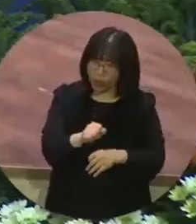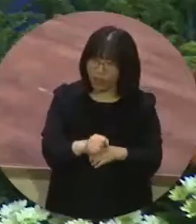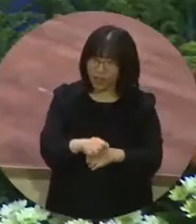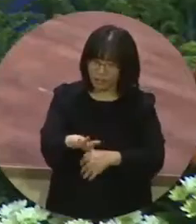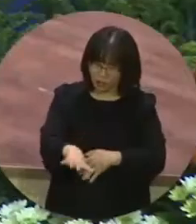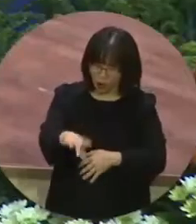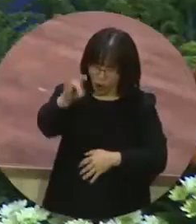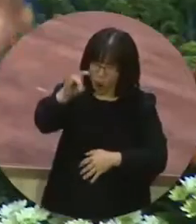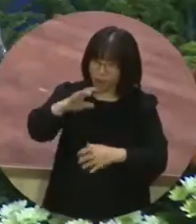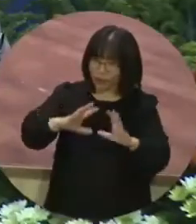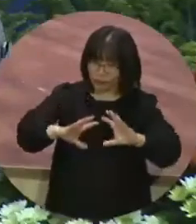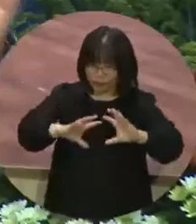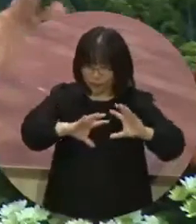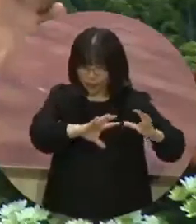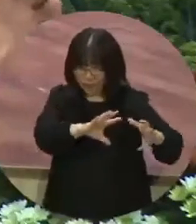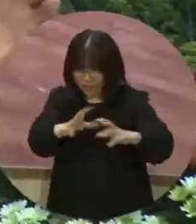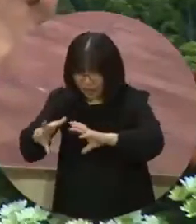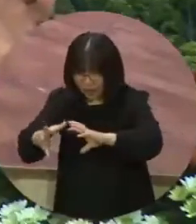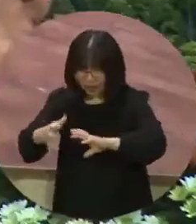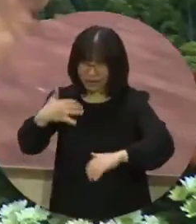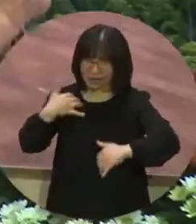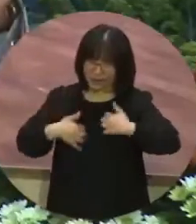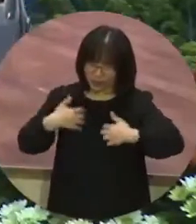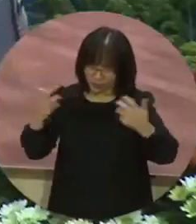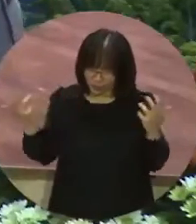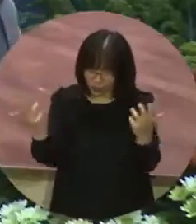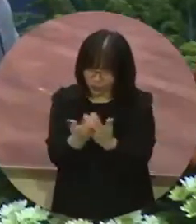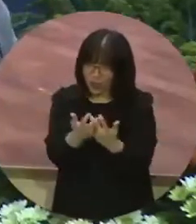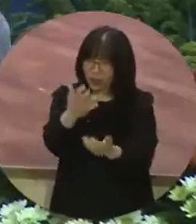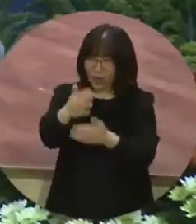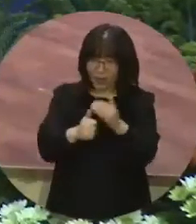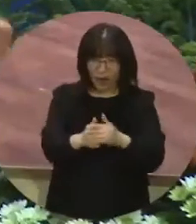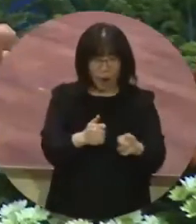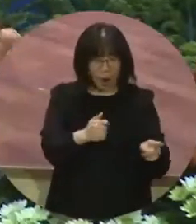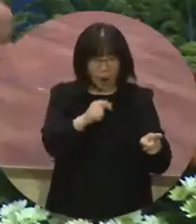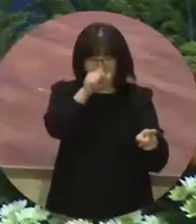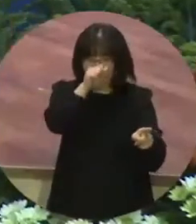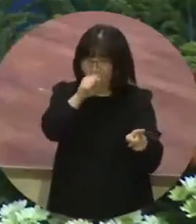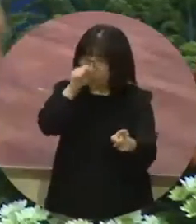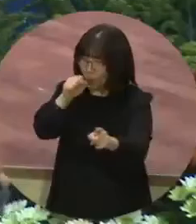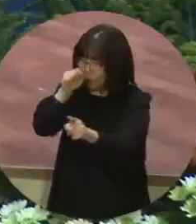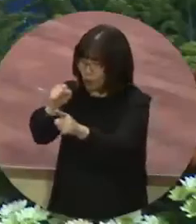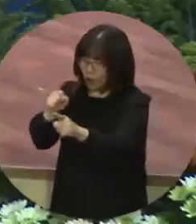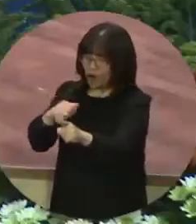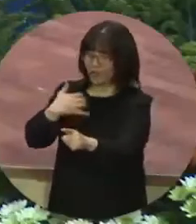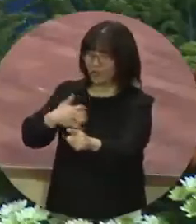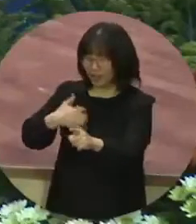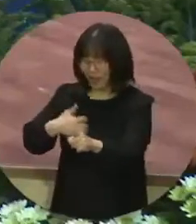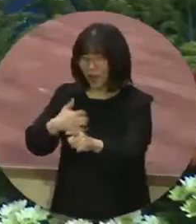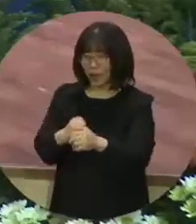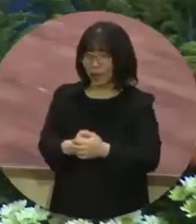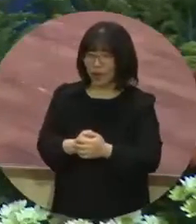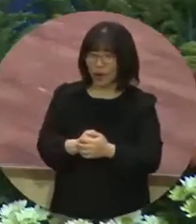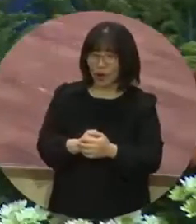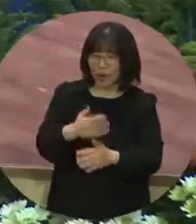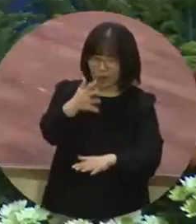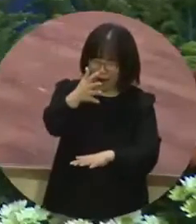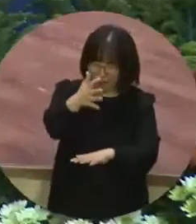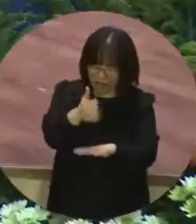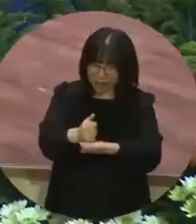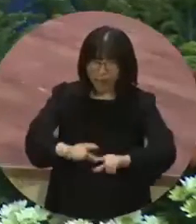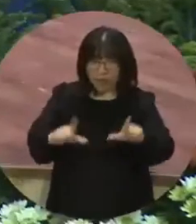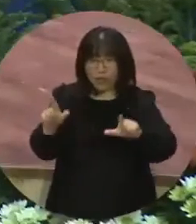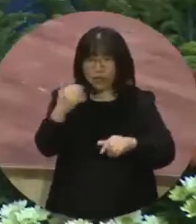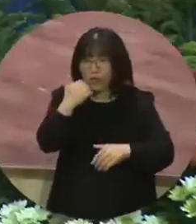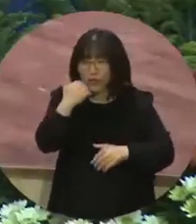세상에 창조될 때는요. 기쁨이 가득했어요. 왜냐? 하나님이 보시기 좋을 정도로 기쁨이 가득해서 특별히 마지막 날 인간을